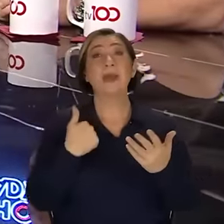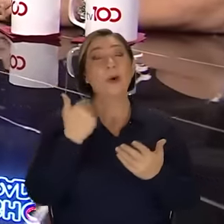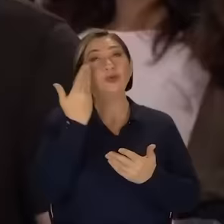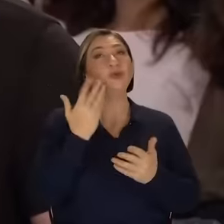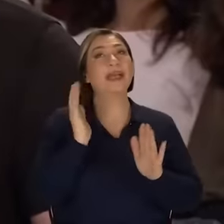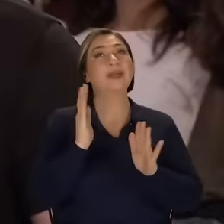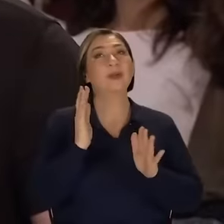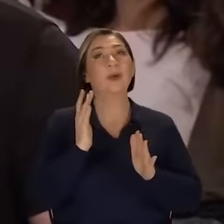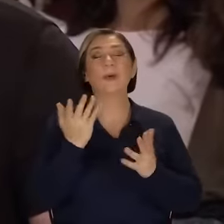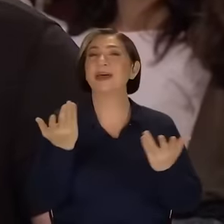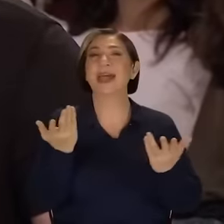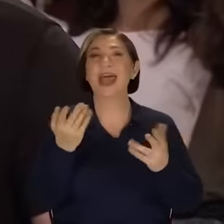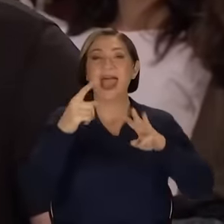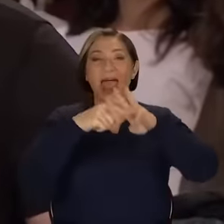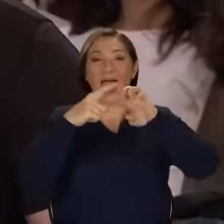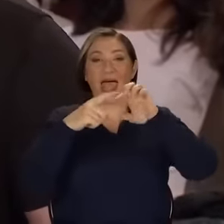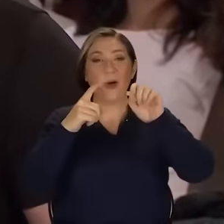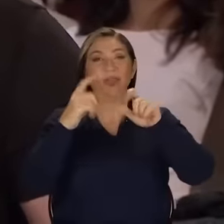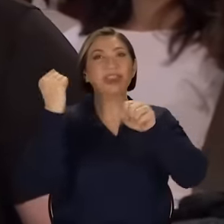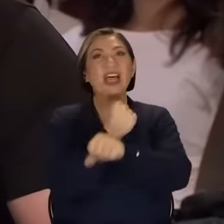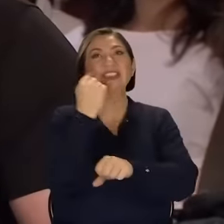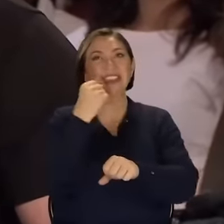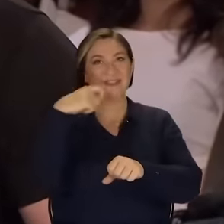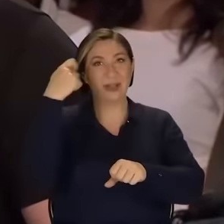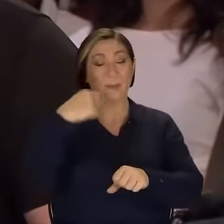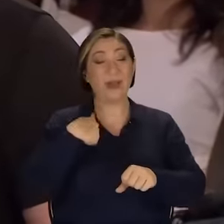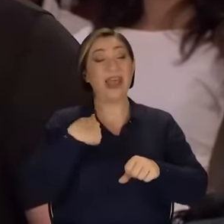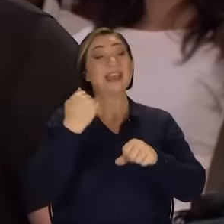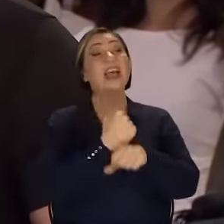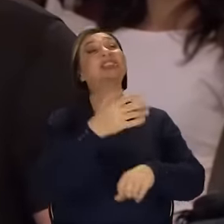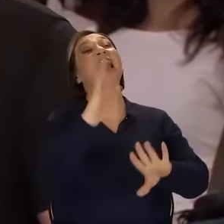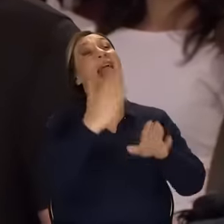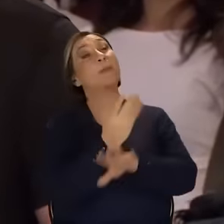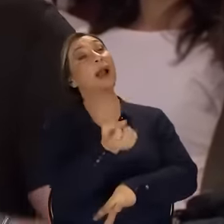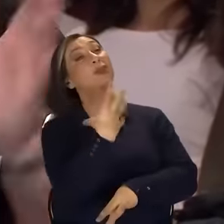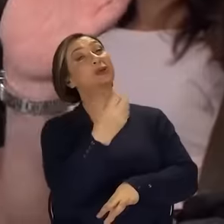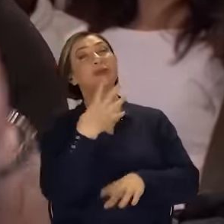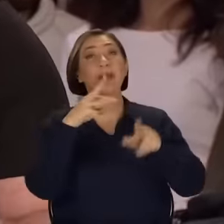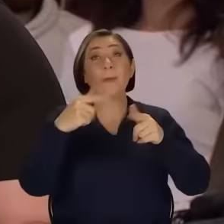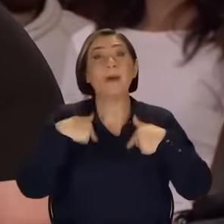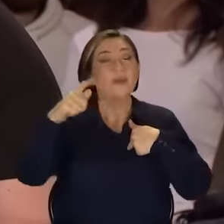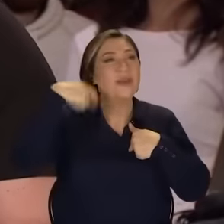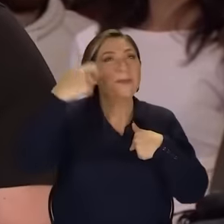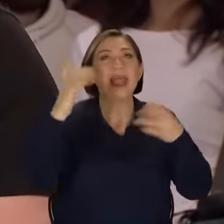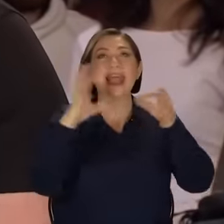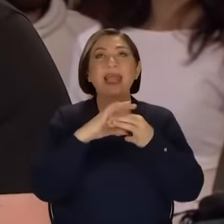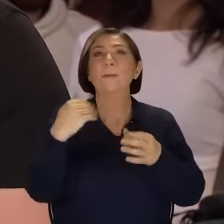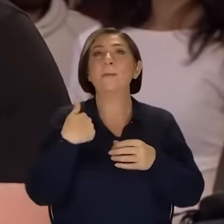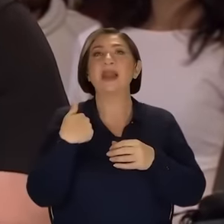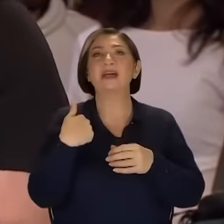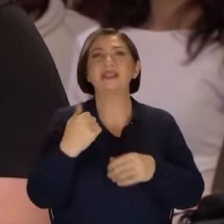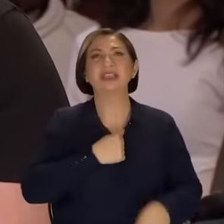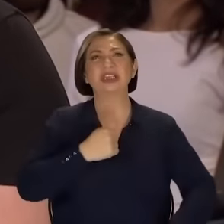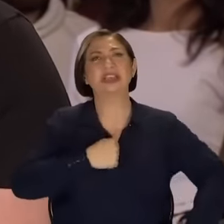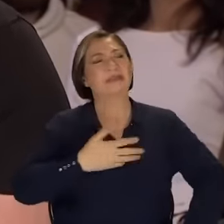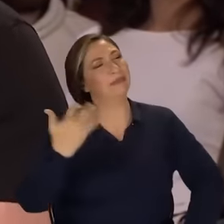hoşuma gidiyor bu şeye tekabül ediyor. Yani Erol Taş'ın bana taş değil ekmek atıyorsunuz diyor ya. Mesela ben bu filmle ilgili birisi bana